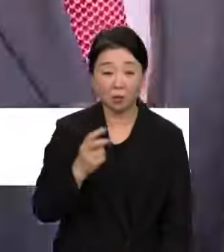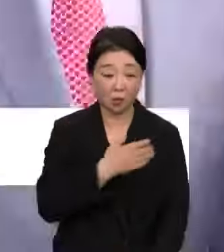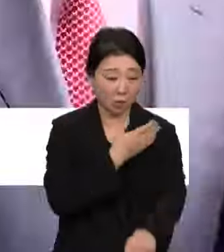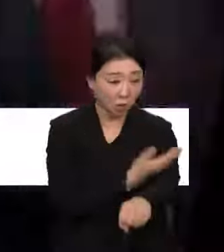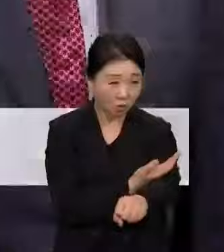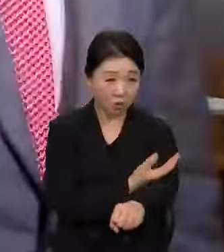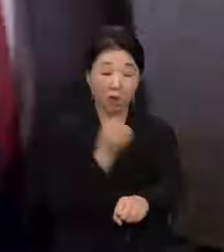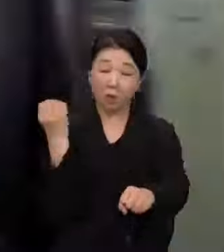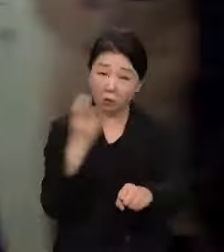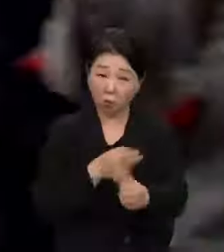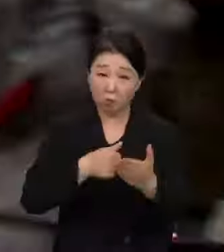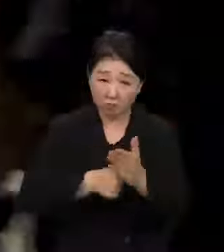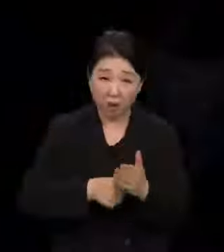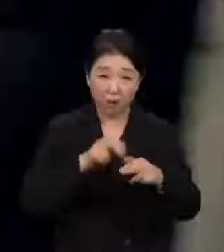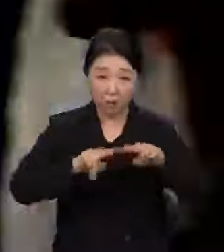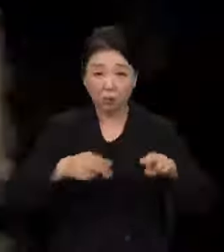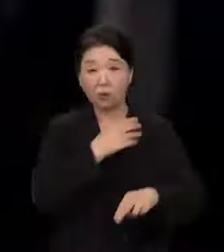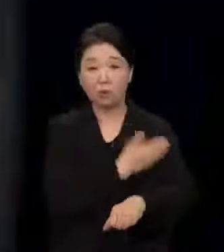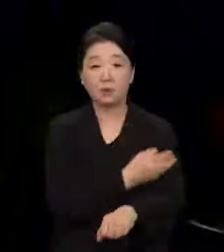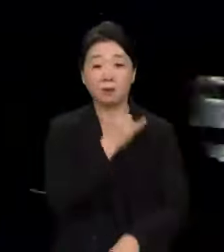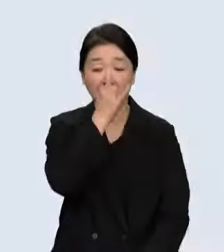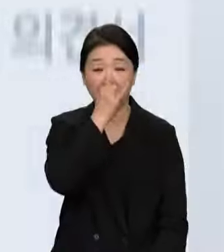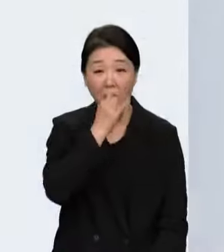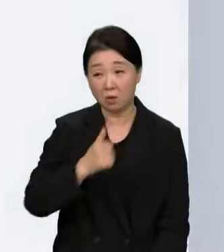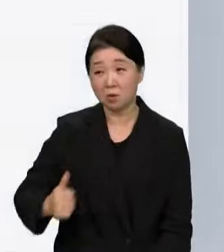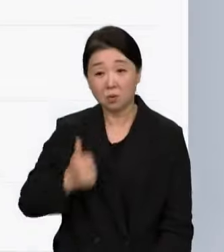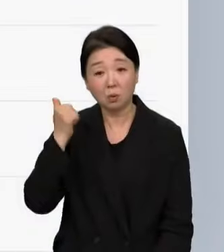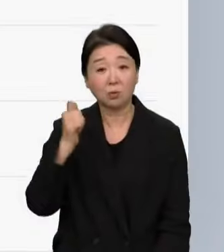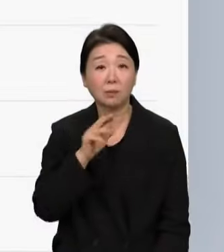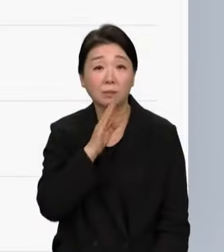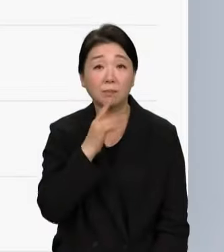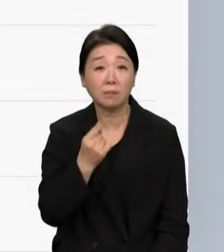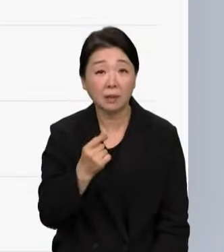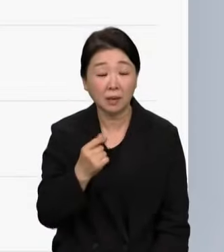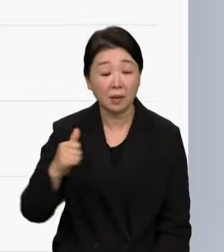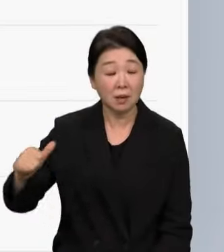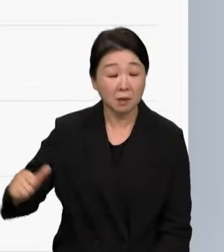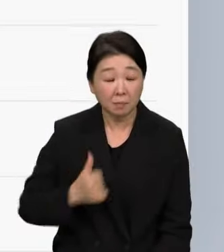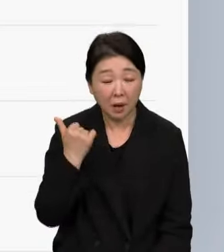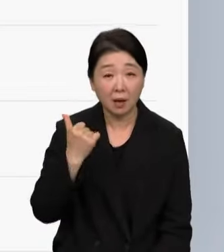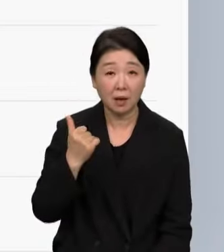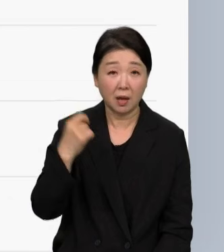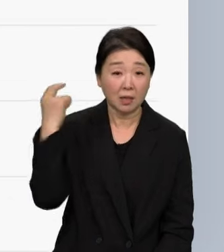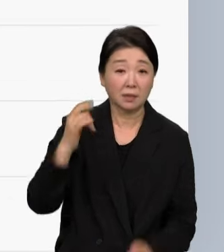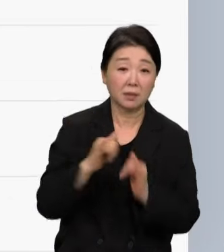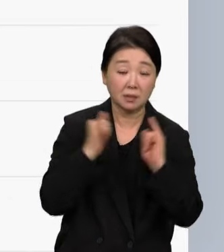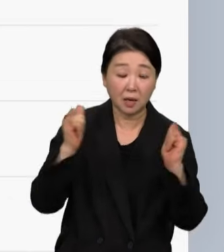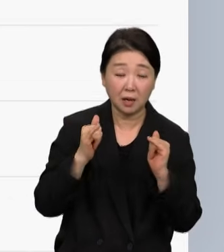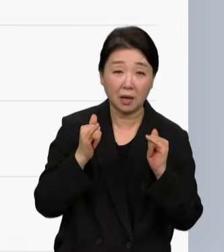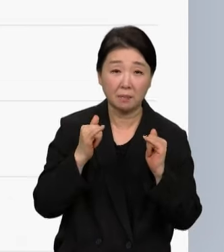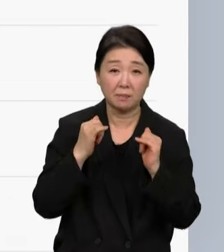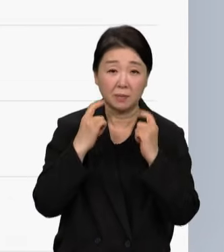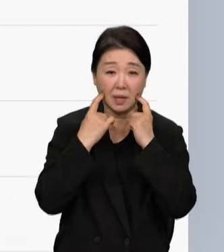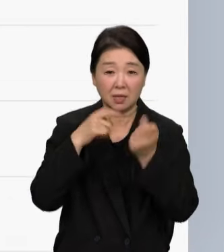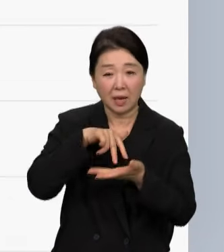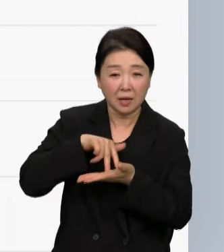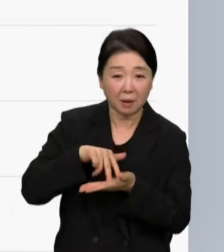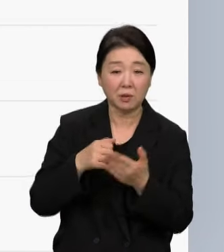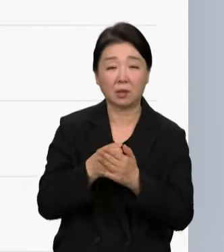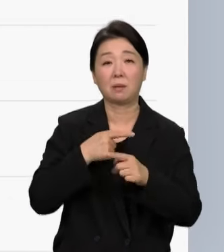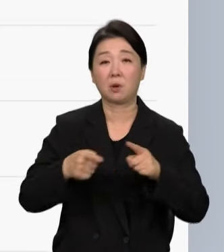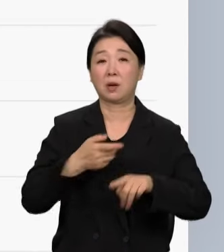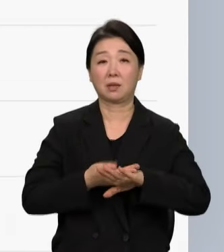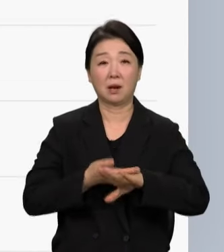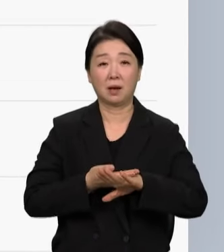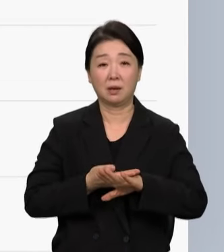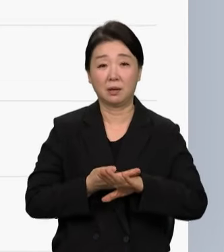있다고도 덧붙였습니다 또 경로인지 어부는 발언자 청취자의 관계 주관적 감정 등에 따라 그 평가가 다를 수